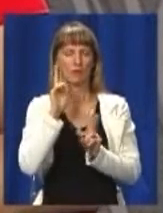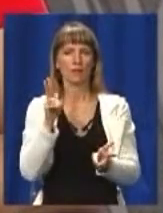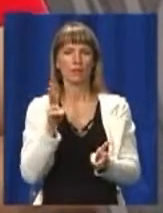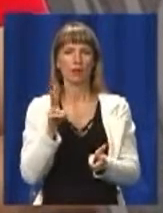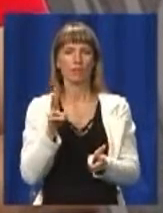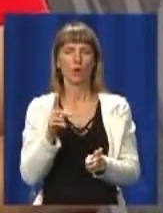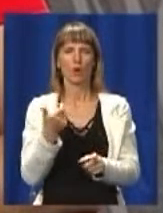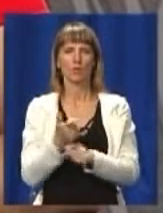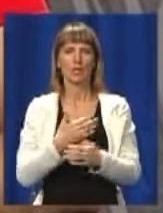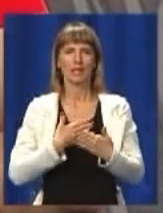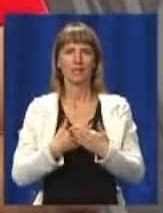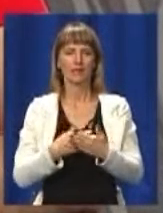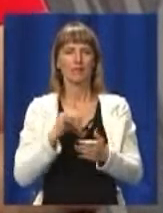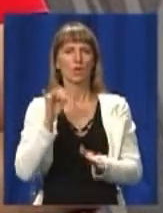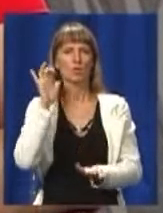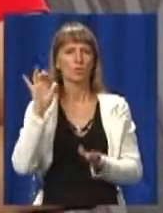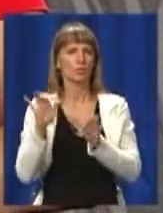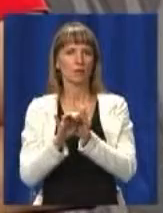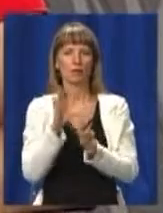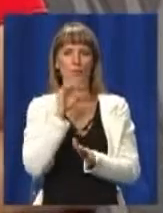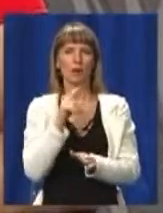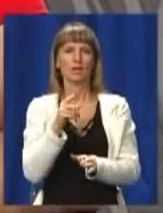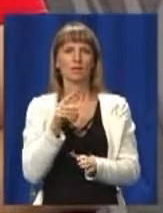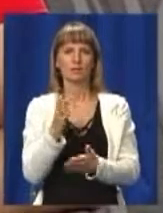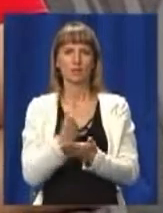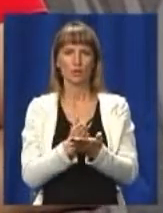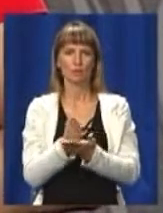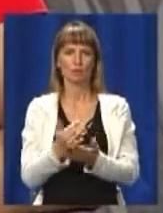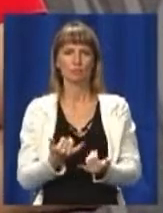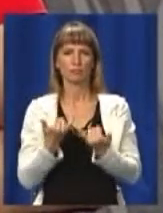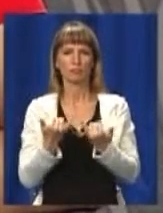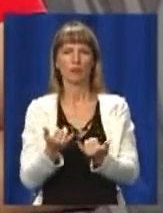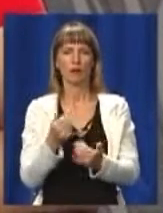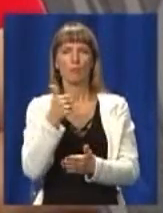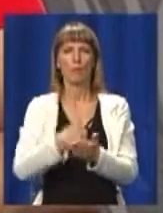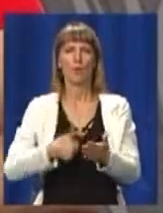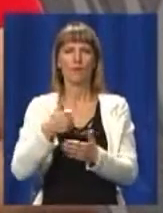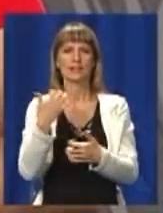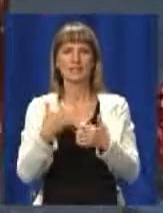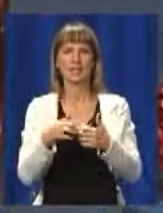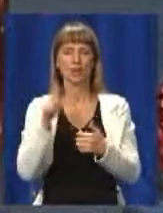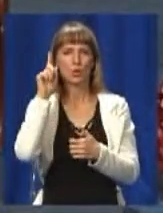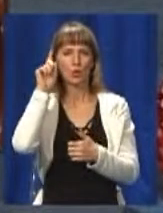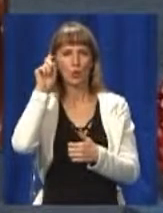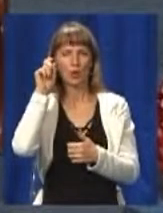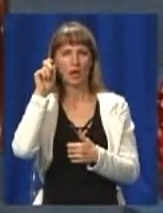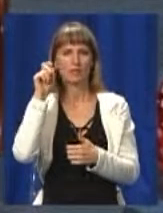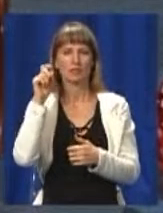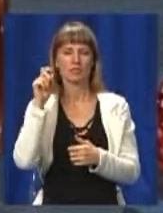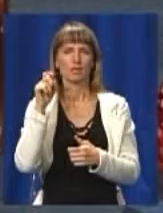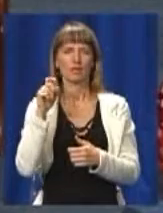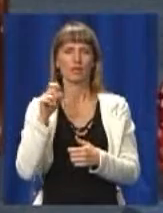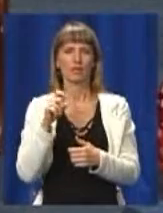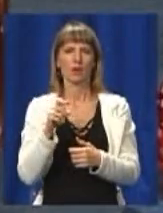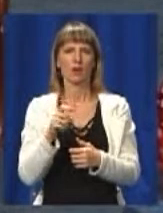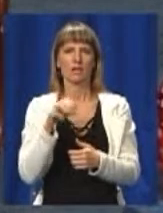на рідкість дуже-дуже слухняна собака, яка заслужила найпохвальніші відгуки серед турецьких скотарів. Насправді саме так, тому